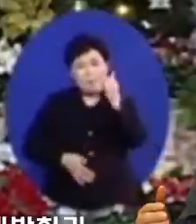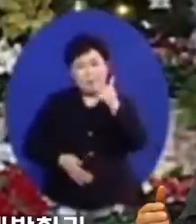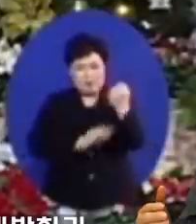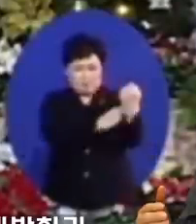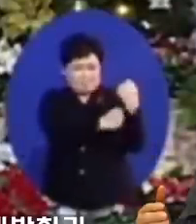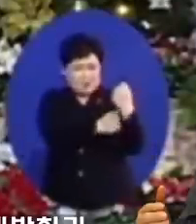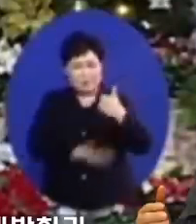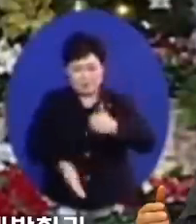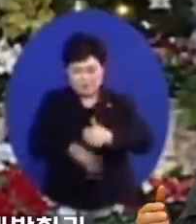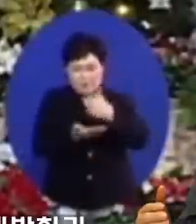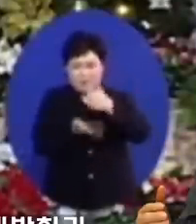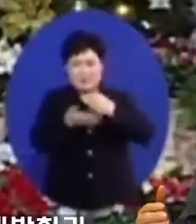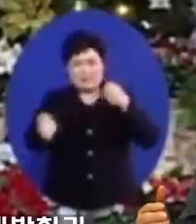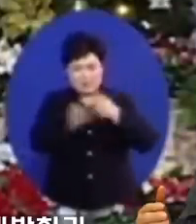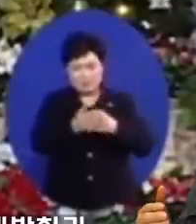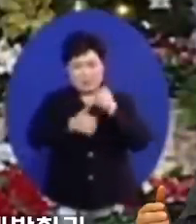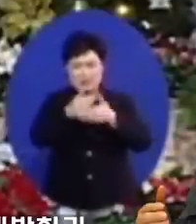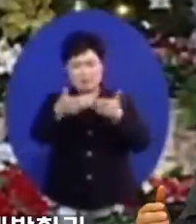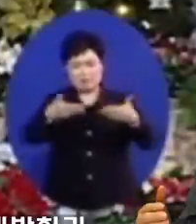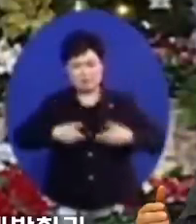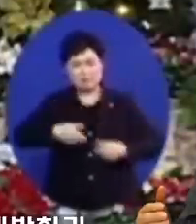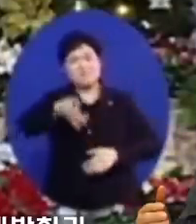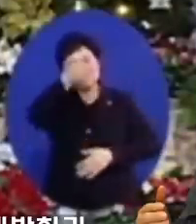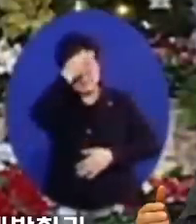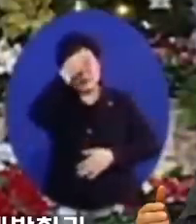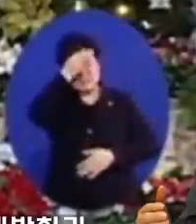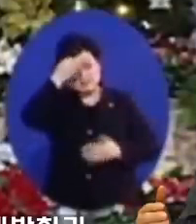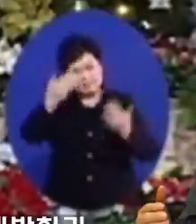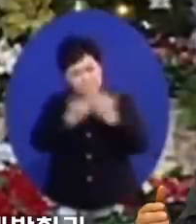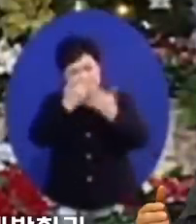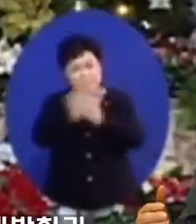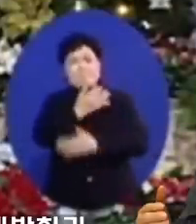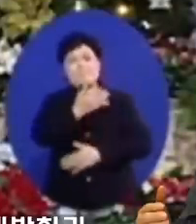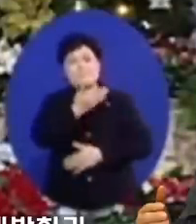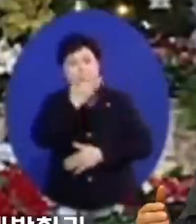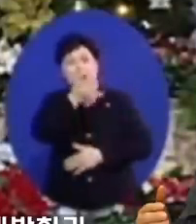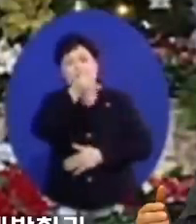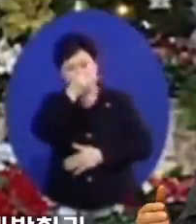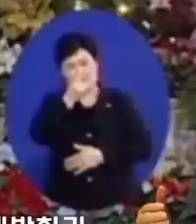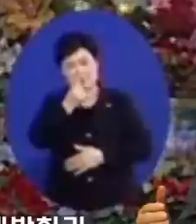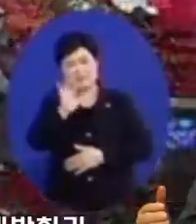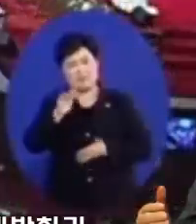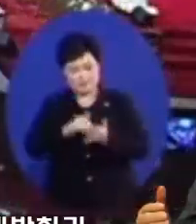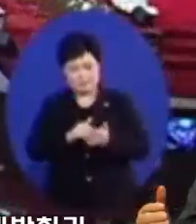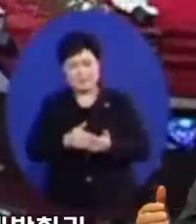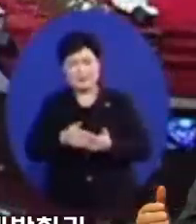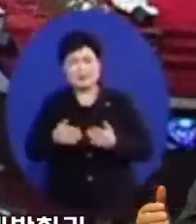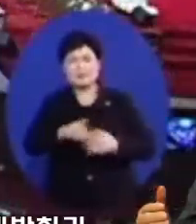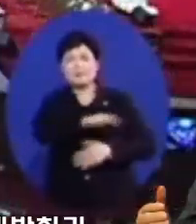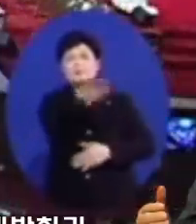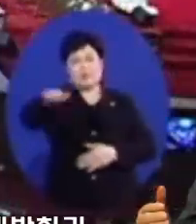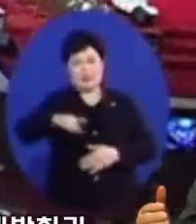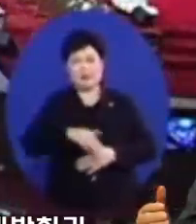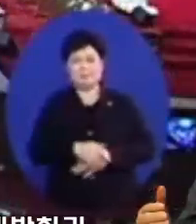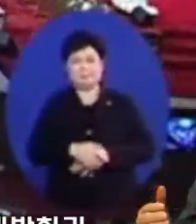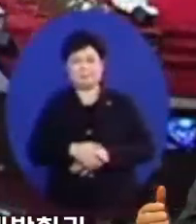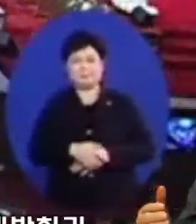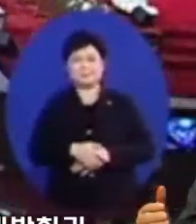주므로 그의 하나님이 주신 달란트를 개발할 수가 있는 것입니다. 그러므로 우리가